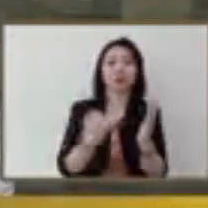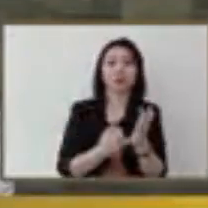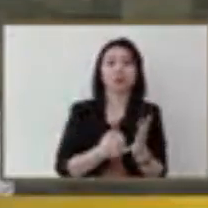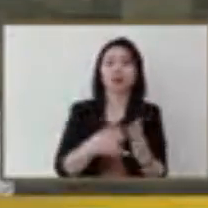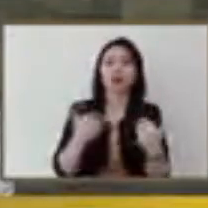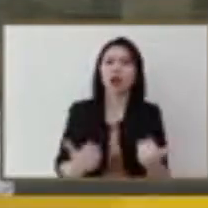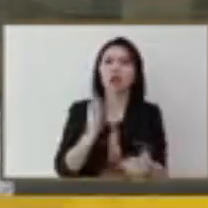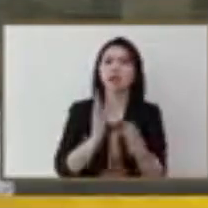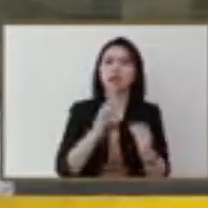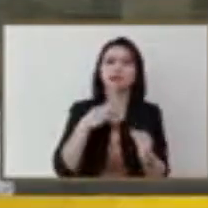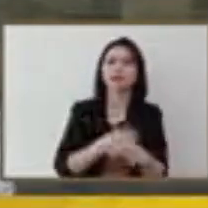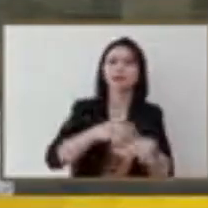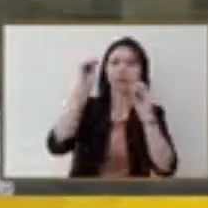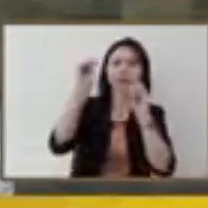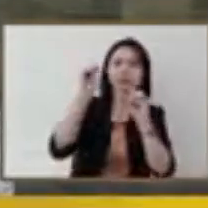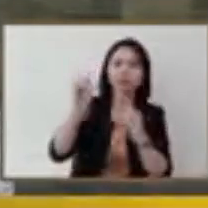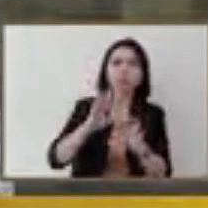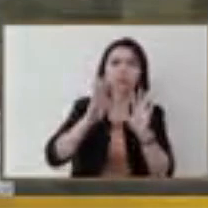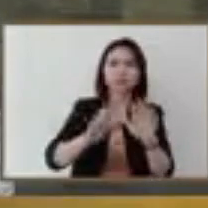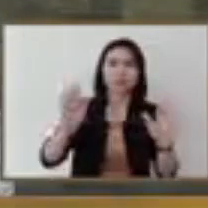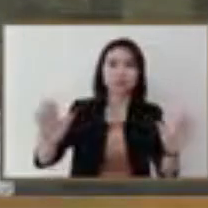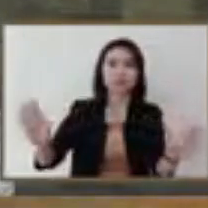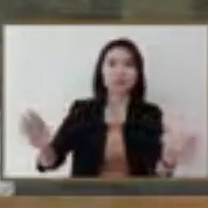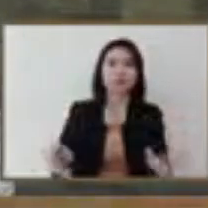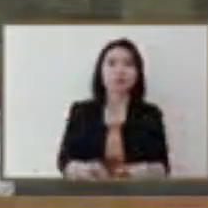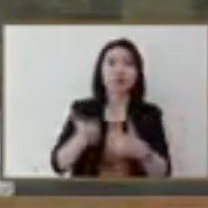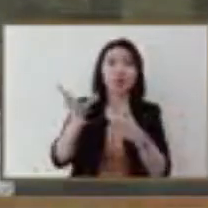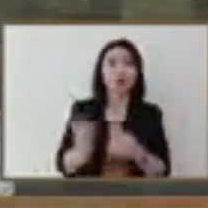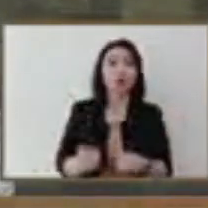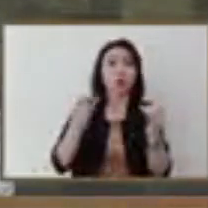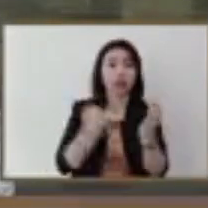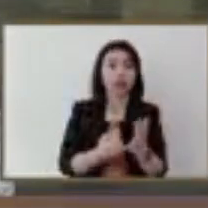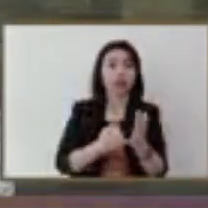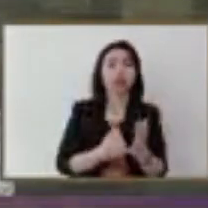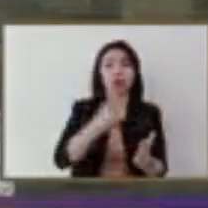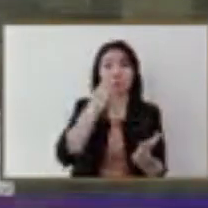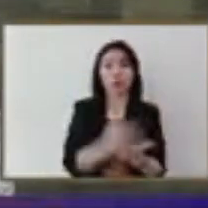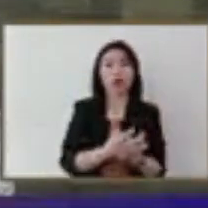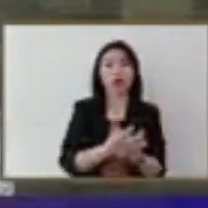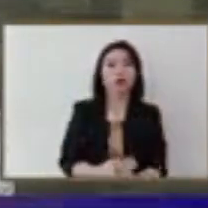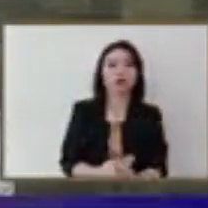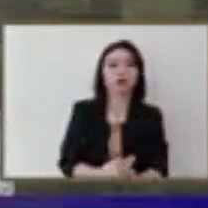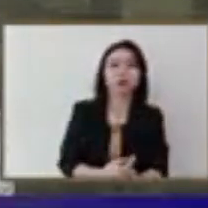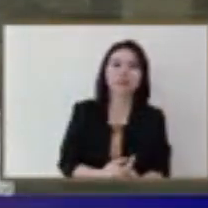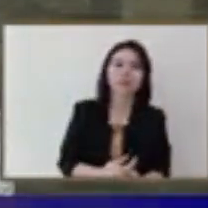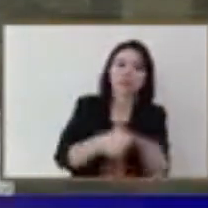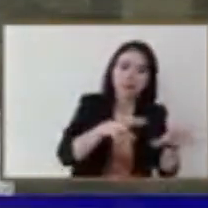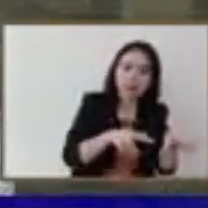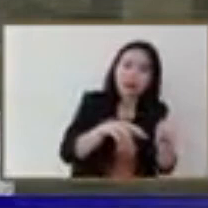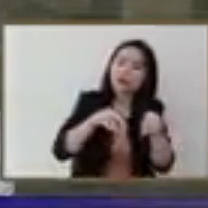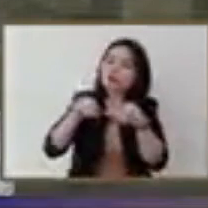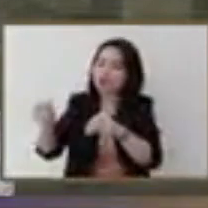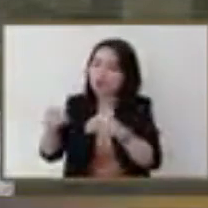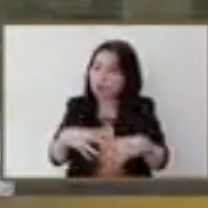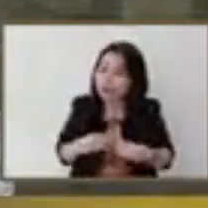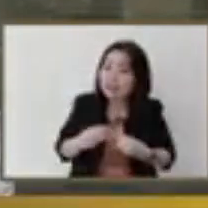kids, do it properly. No, let's put our hearts, our life in it. Ilagay po natin